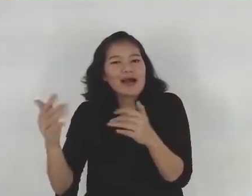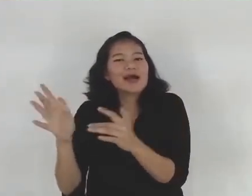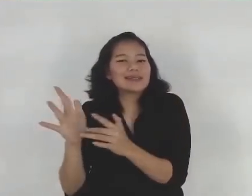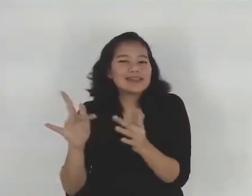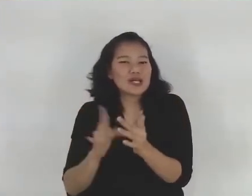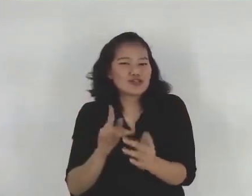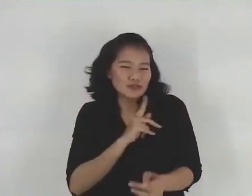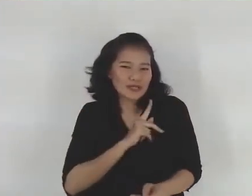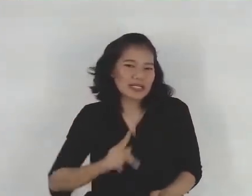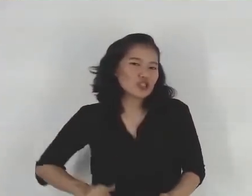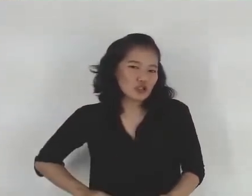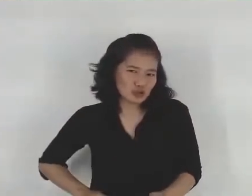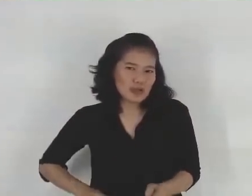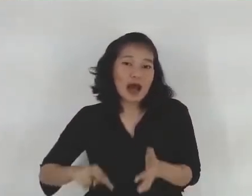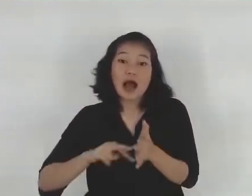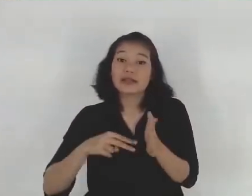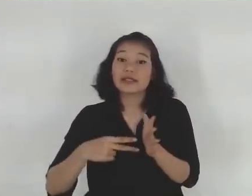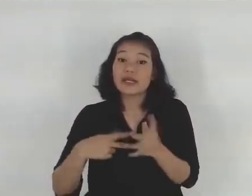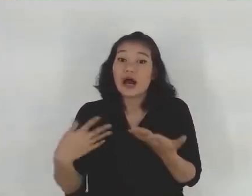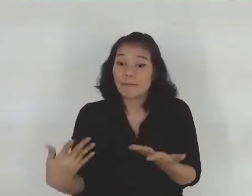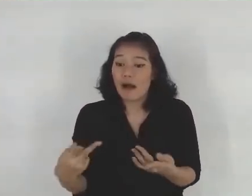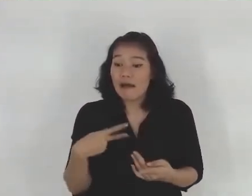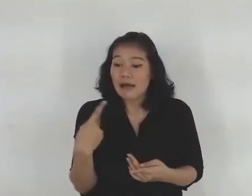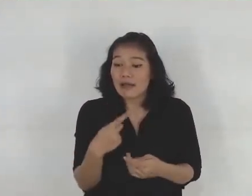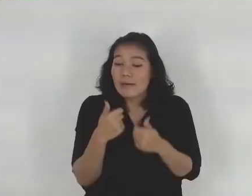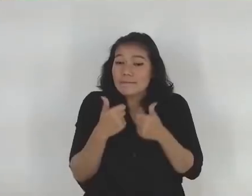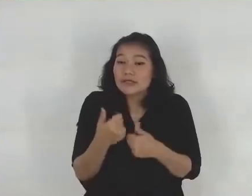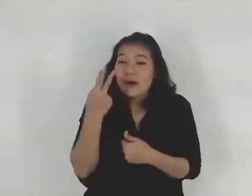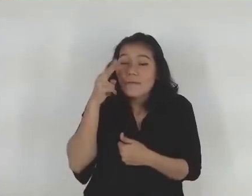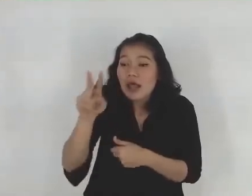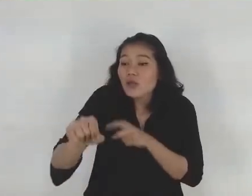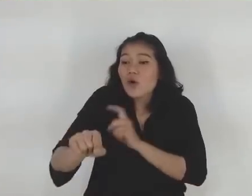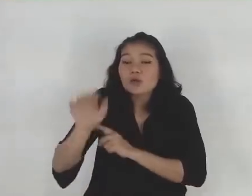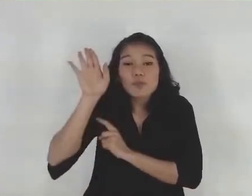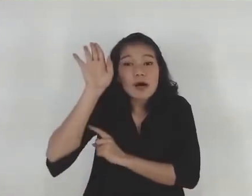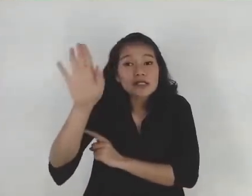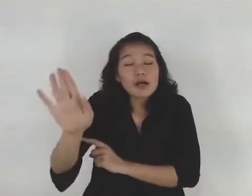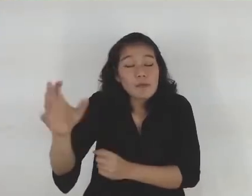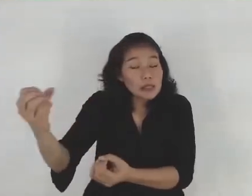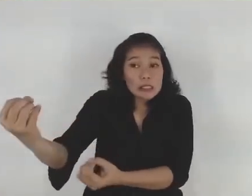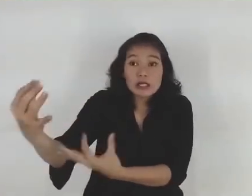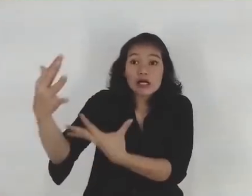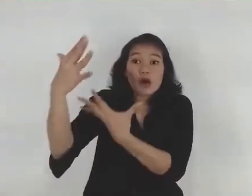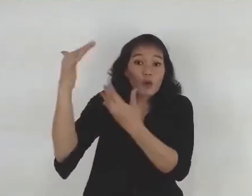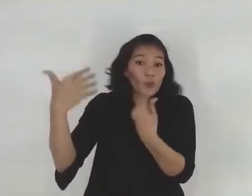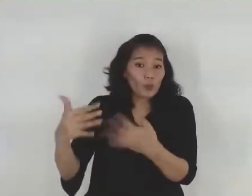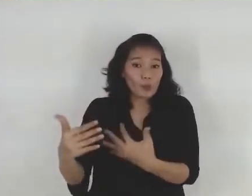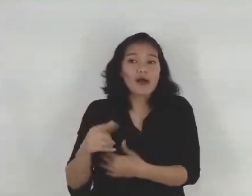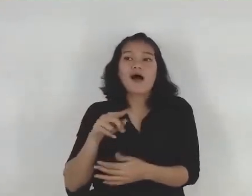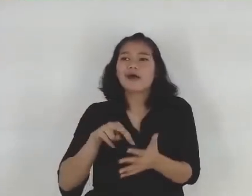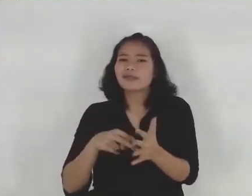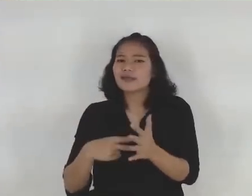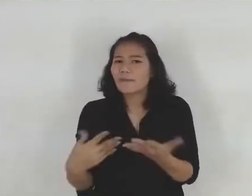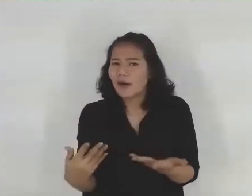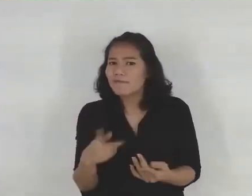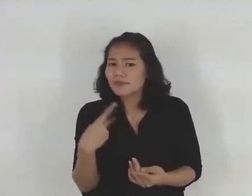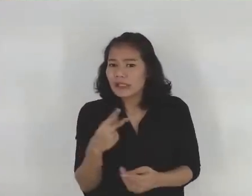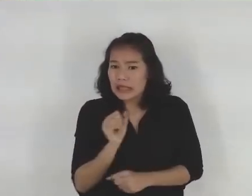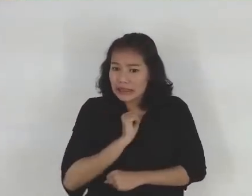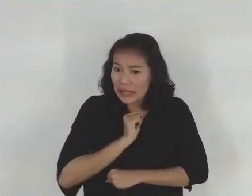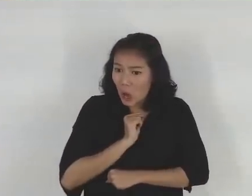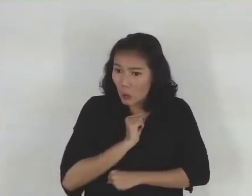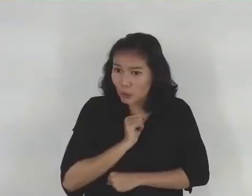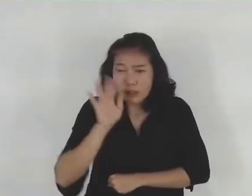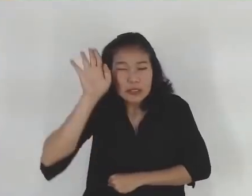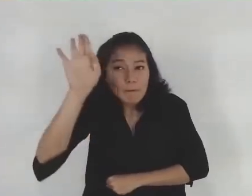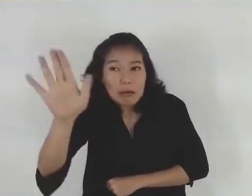Kristus berarti kita telah dimampukan melihat masa depan yang terang-benderang maka dari itu kita tidak perlu takut